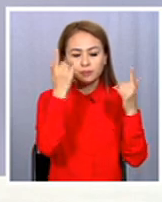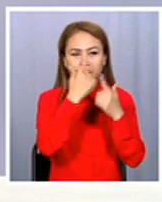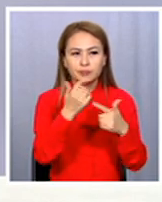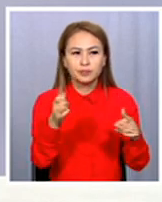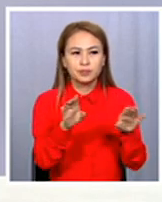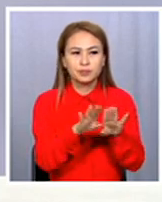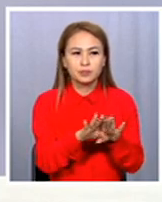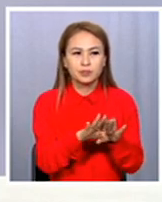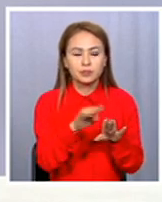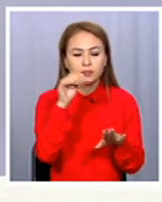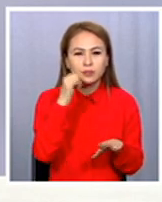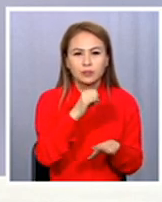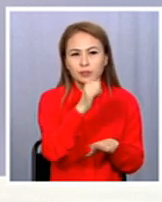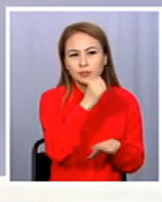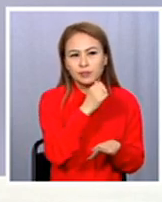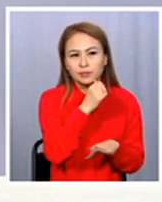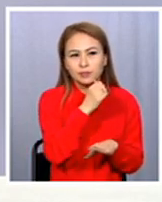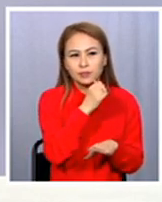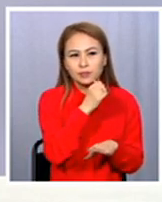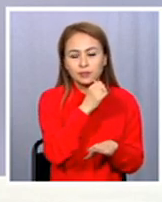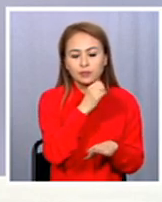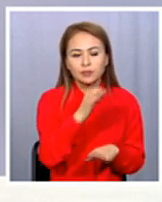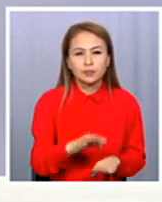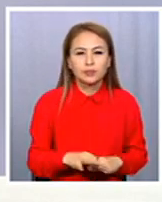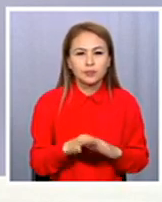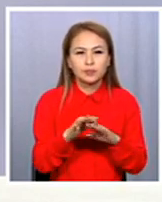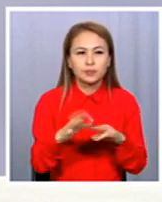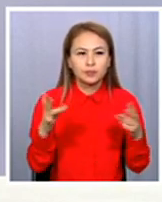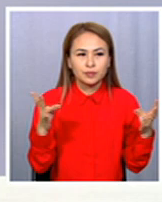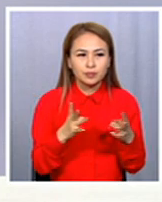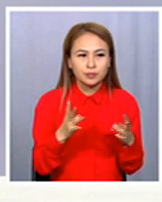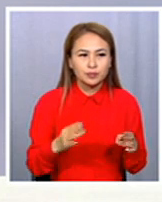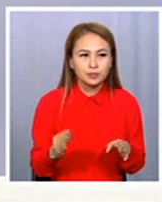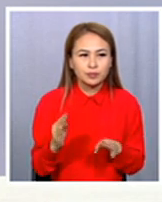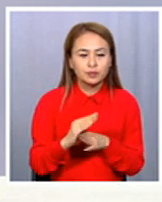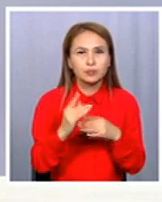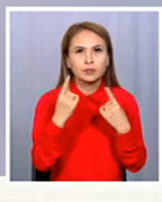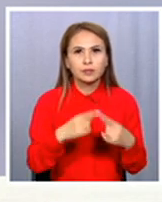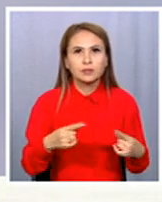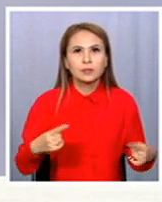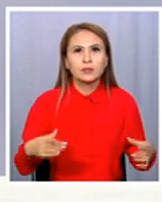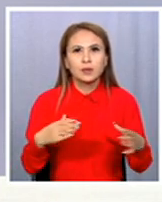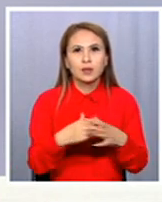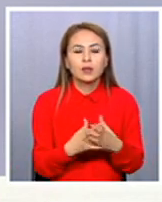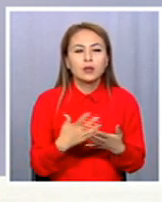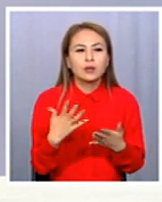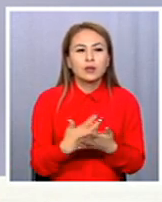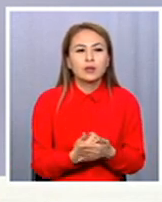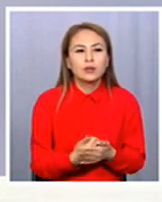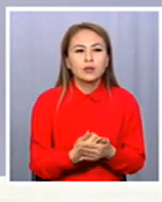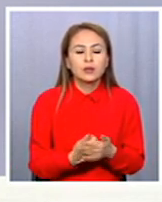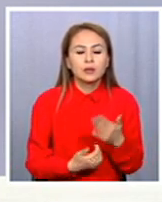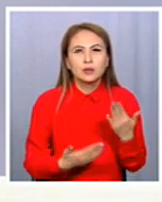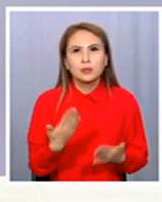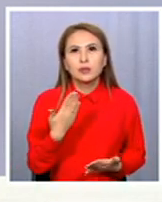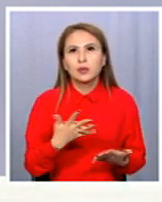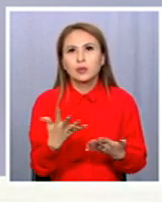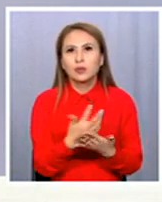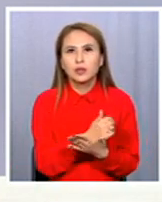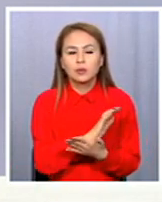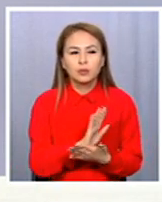Ақпараттың құпия болуына қарамастан, ол басқа қолданушыларға қол жетімді, немесе қол жетімсіз болуы